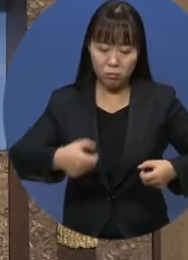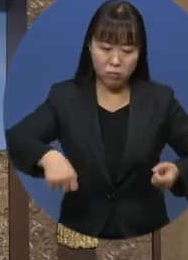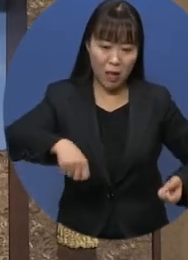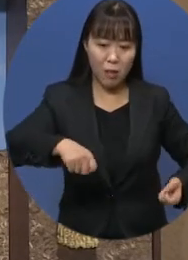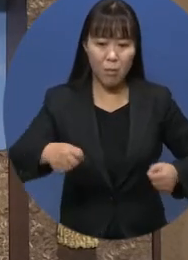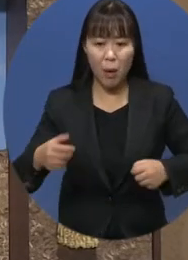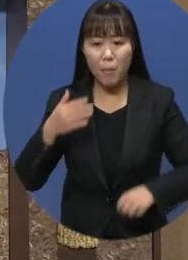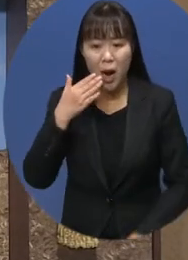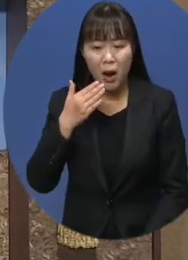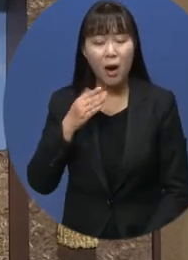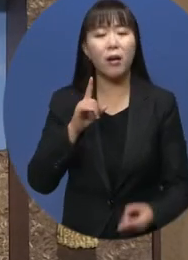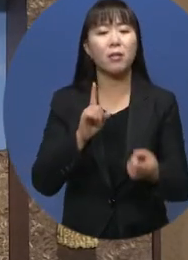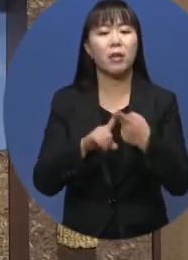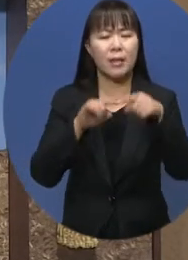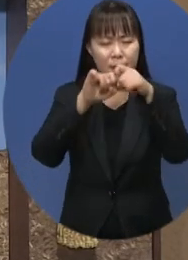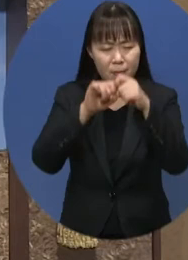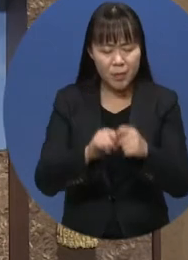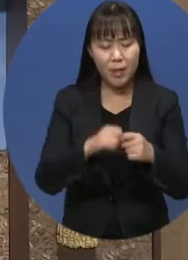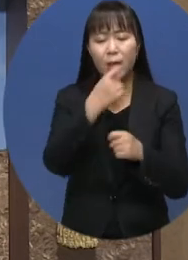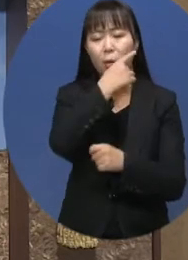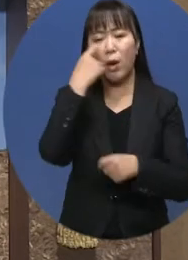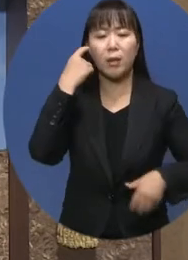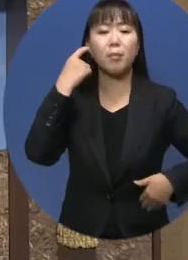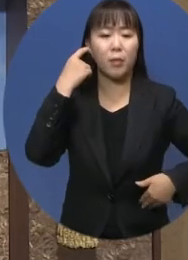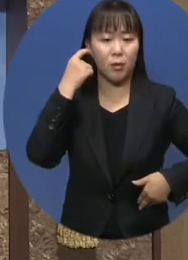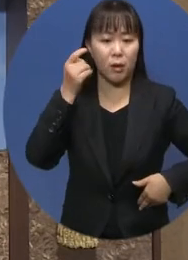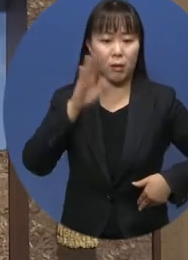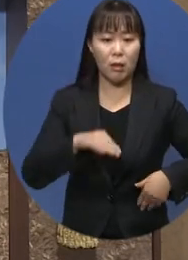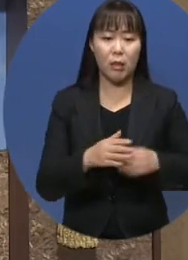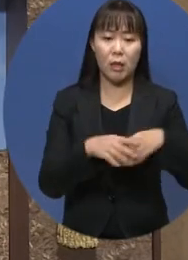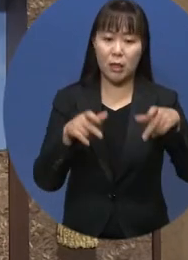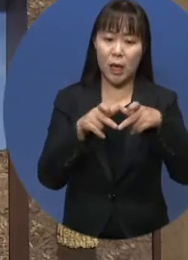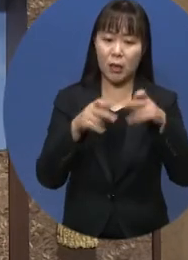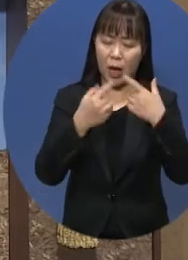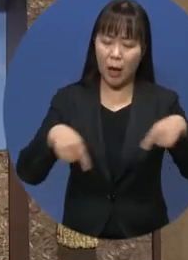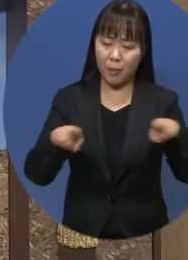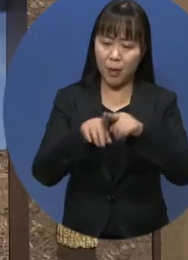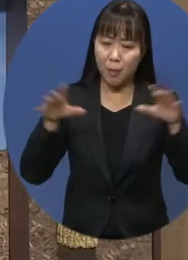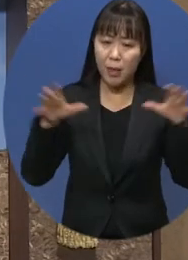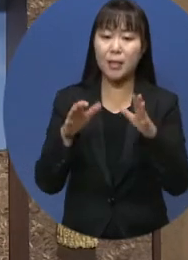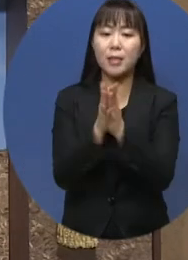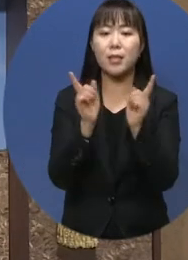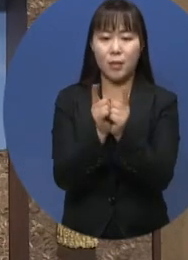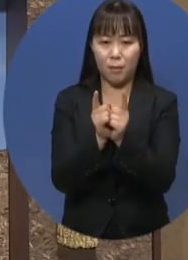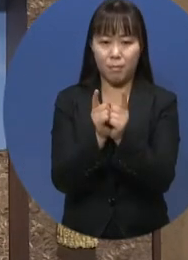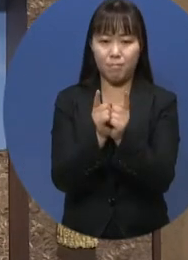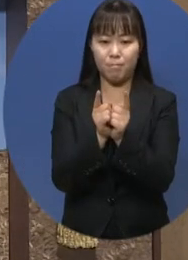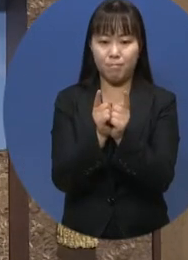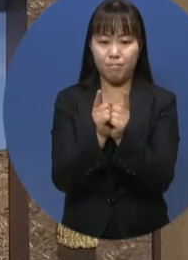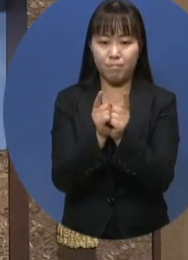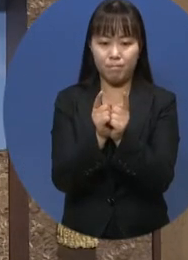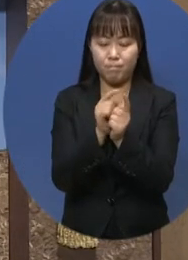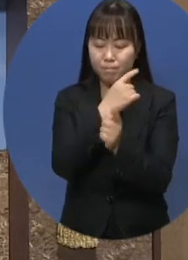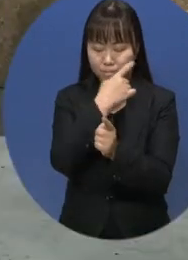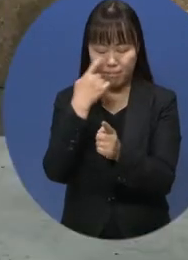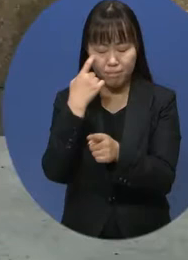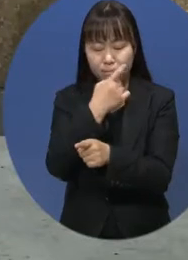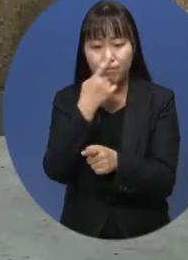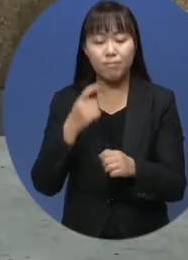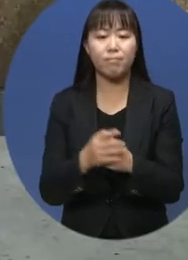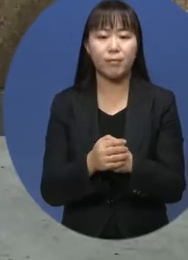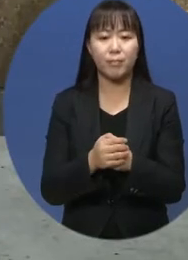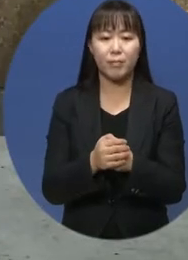되냐 이런걸 총총하게 살펴야 되는데 4 우리 장 애들과 함께 모여서 직접 챙깁니다 아 아 그